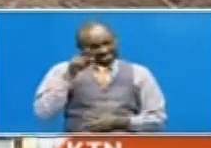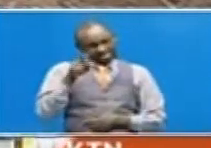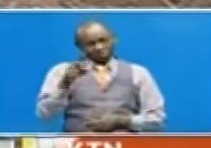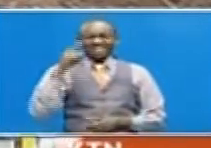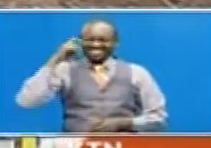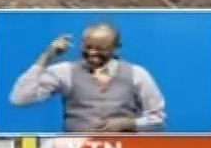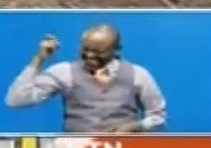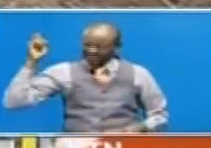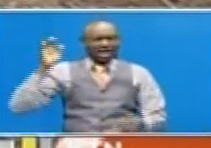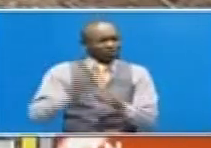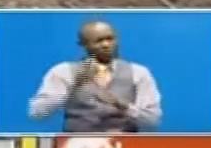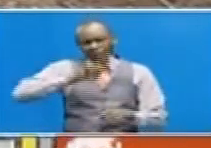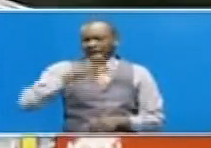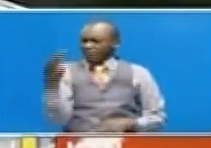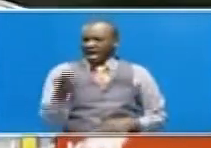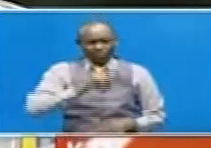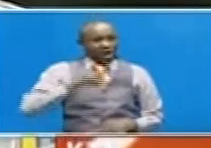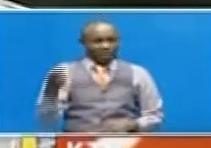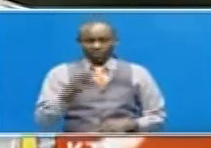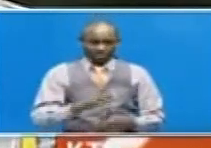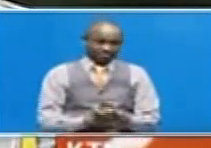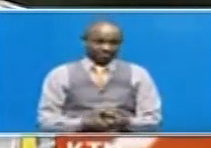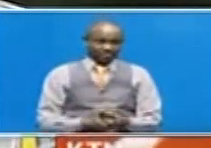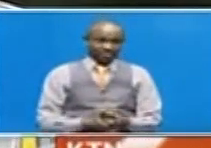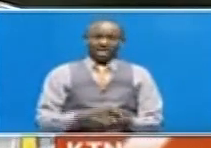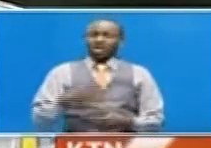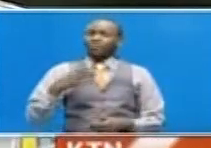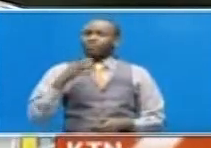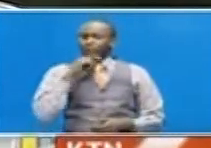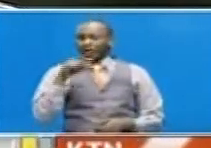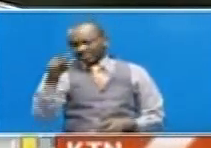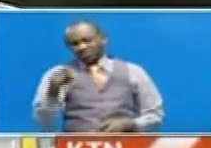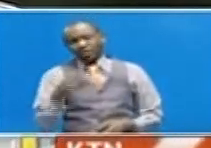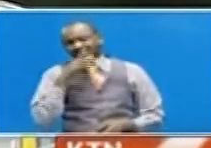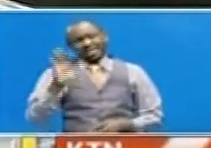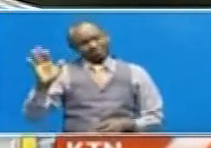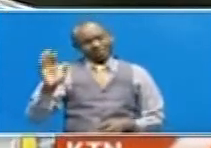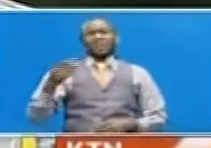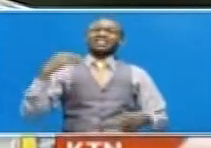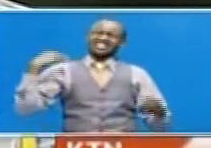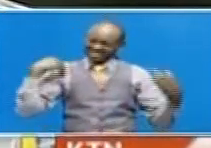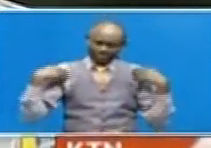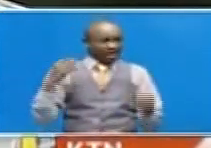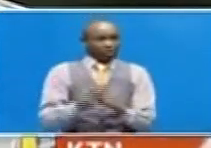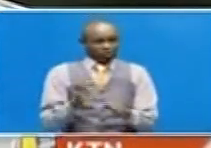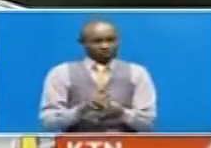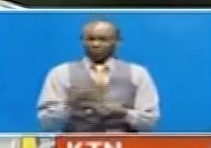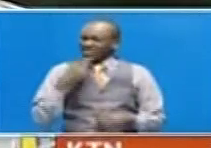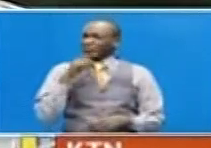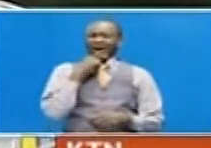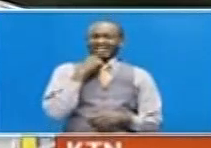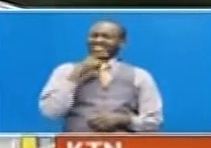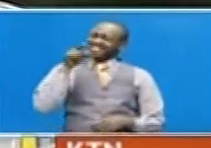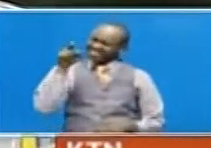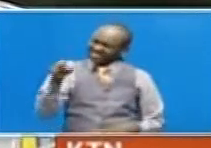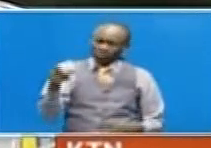ndoto zilizowakosesha uzingizi. Mtoto anawasumbua, amefufuka kuwasumbua. Sasa tukasema kweli,